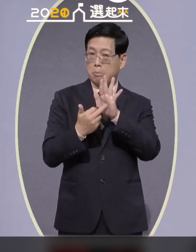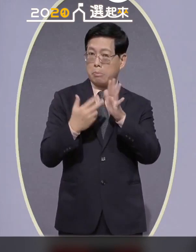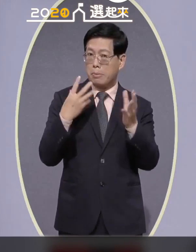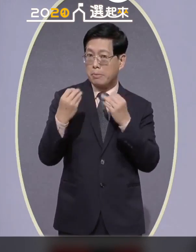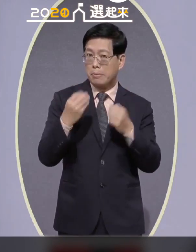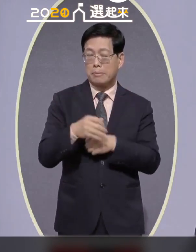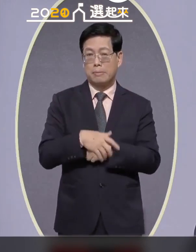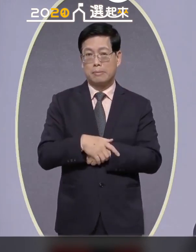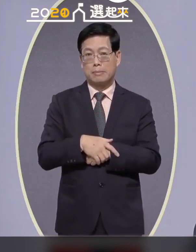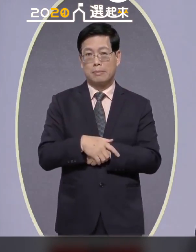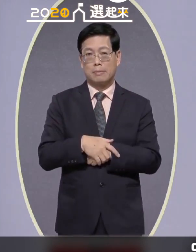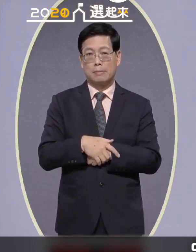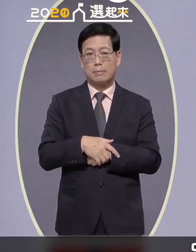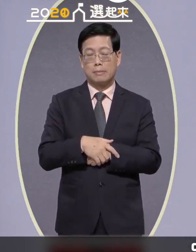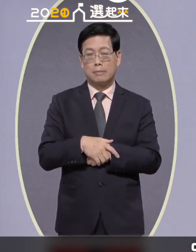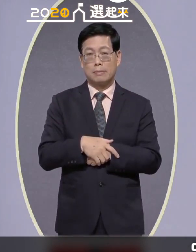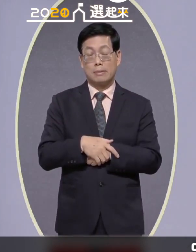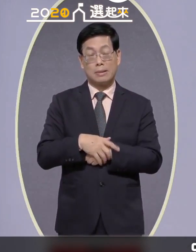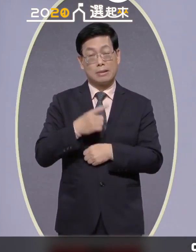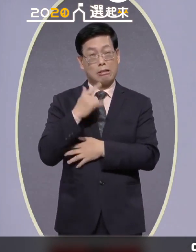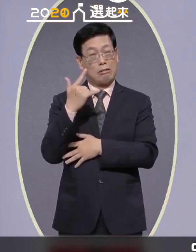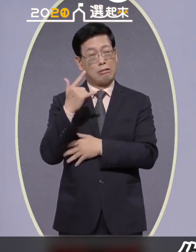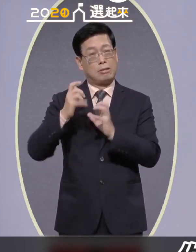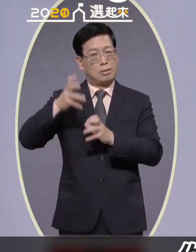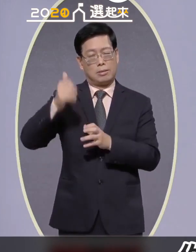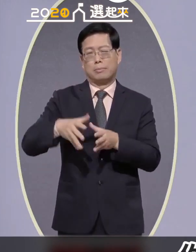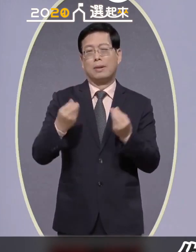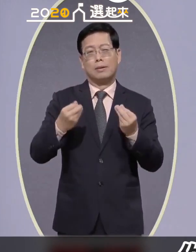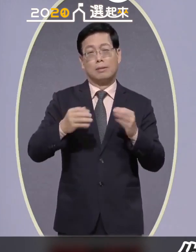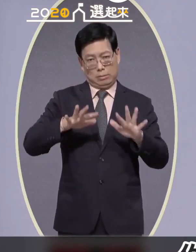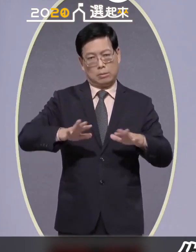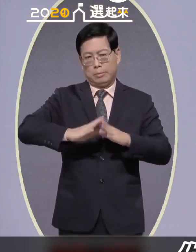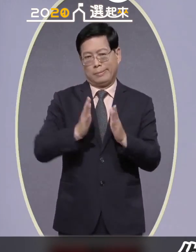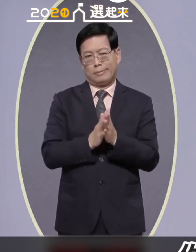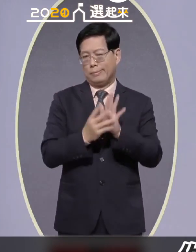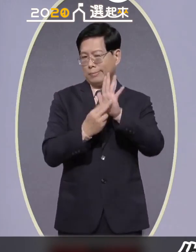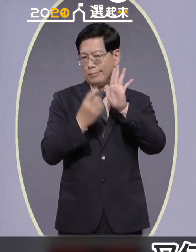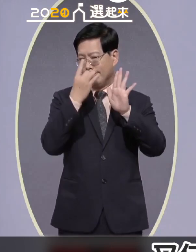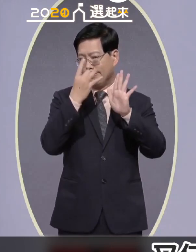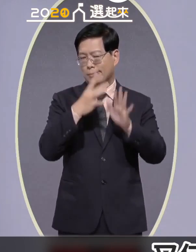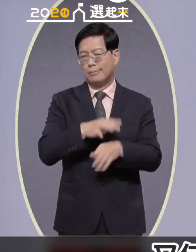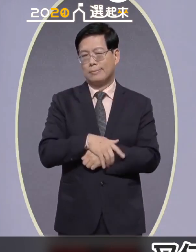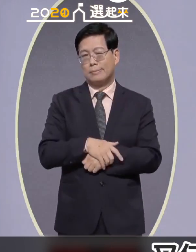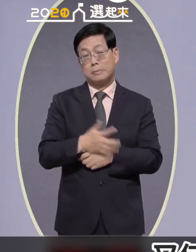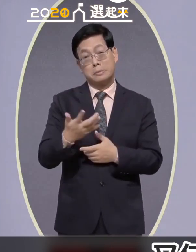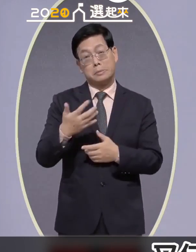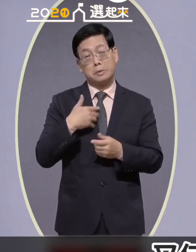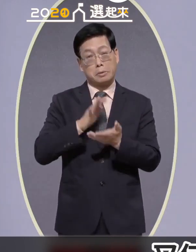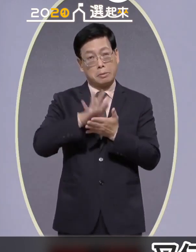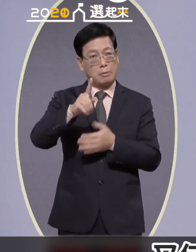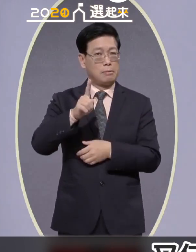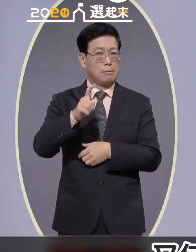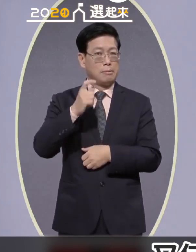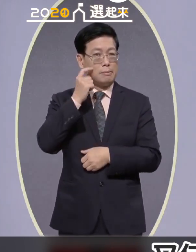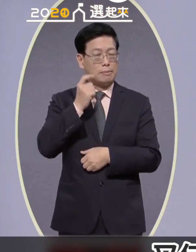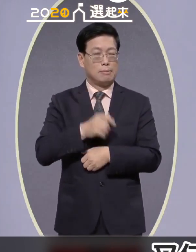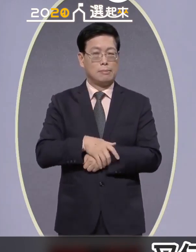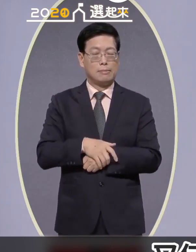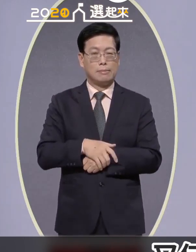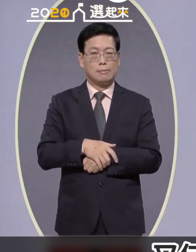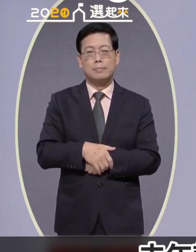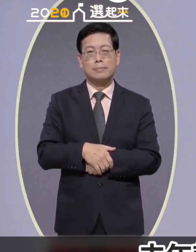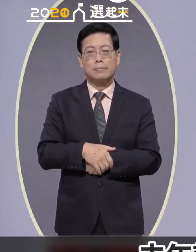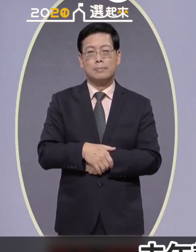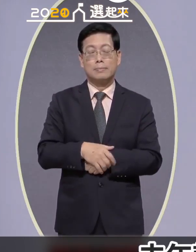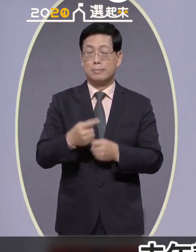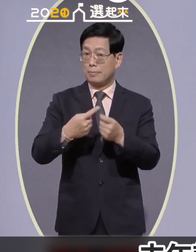楚，又不用等到做总统了，你连现在都说不清楚，又何况是将来的特征组